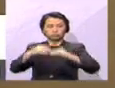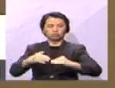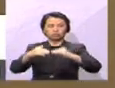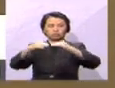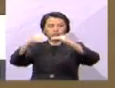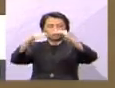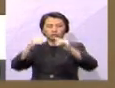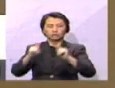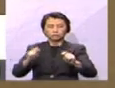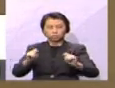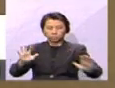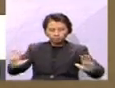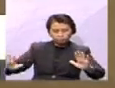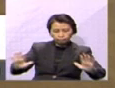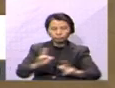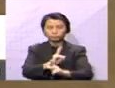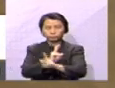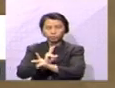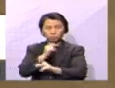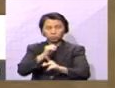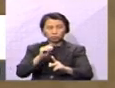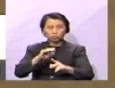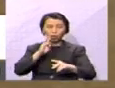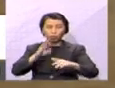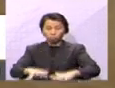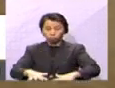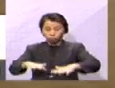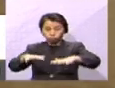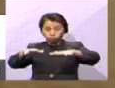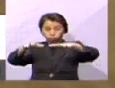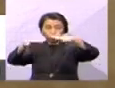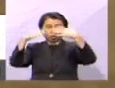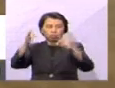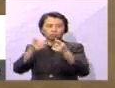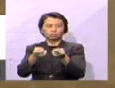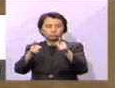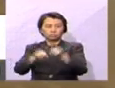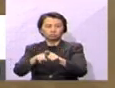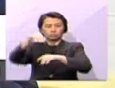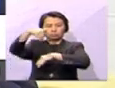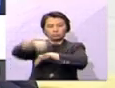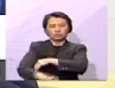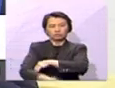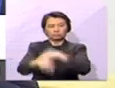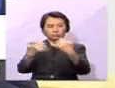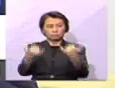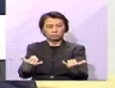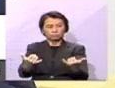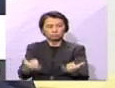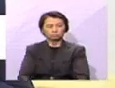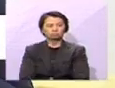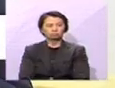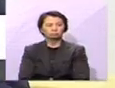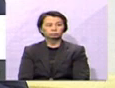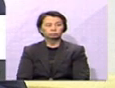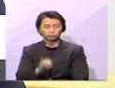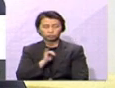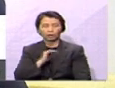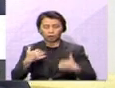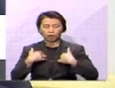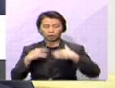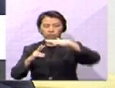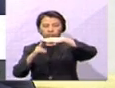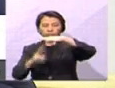tindakan berjaga-jaga diambil kerana fenomena air pasang besar dijangka berlaku malam ini Saya sekarang berada di tambatan